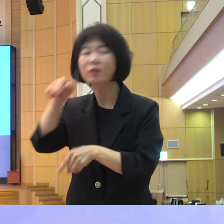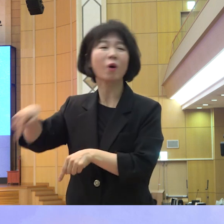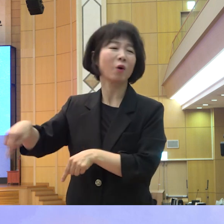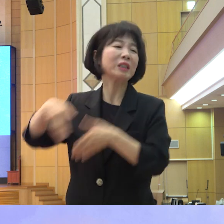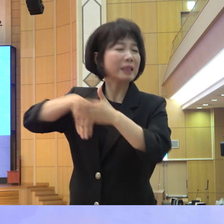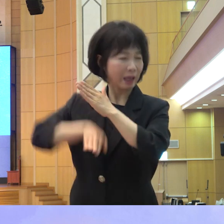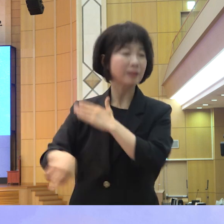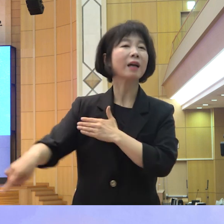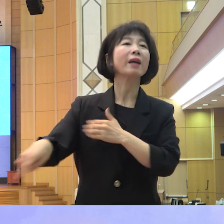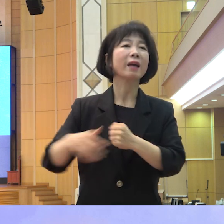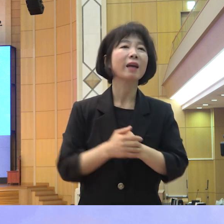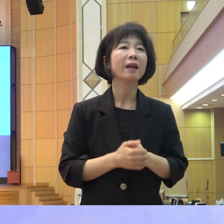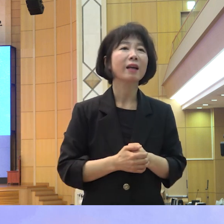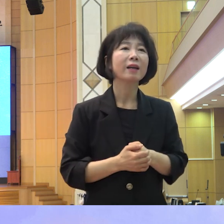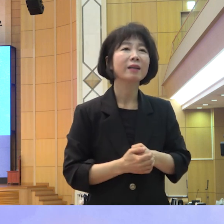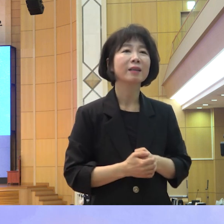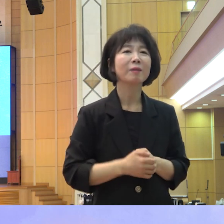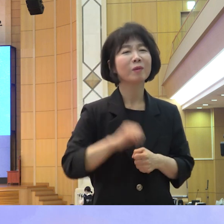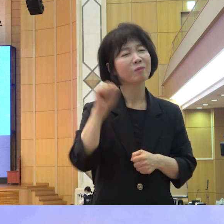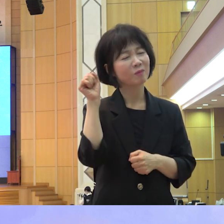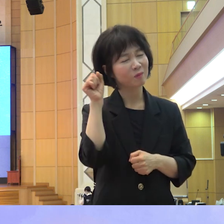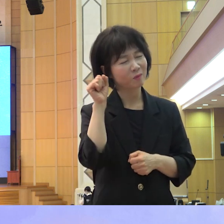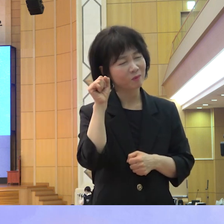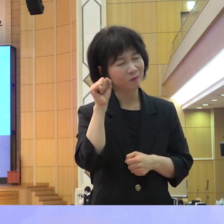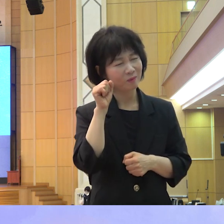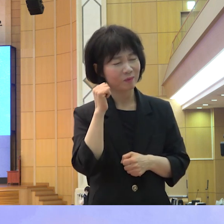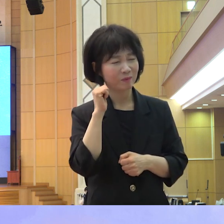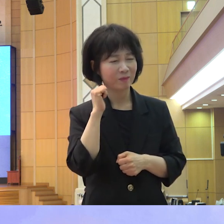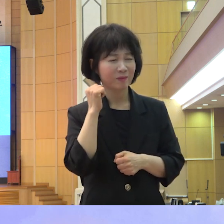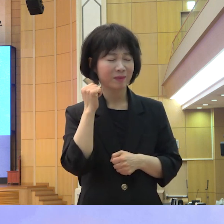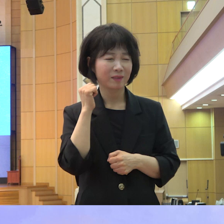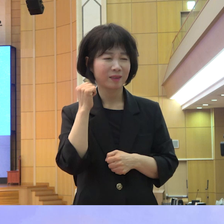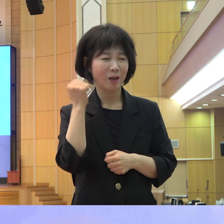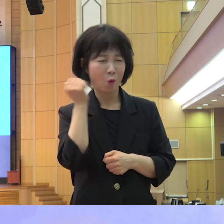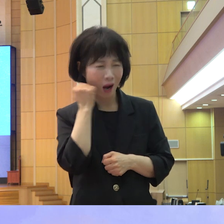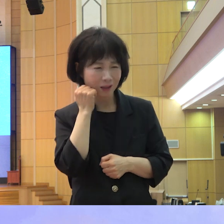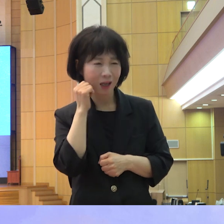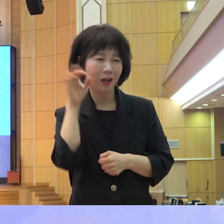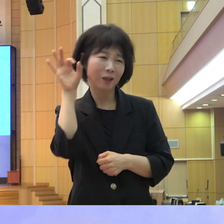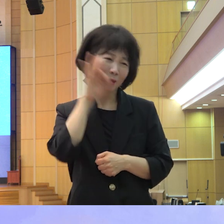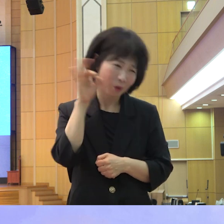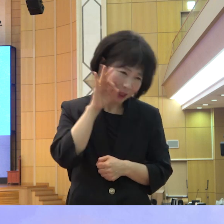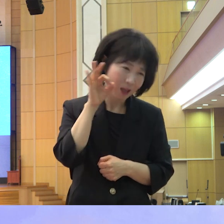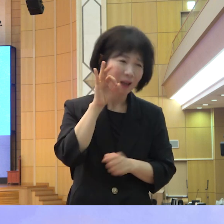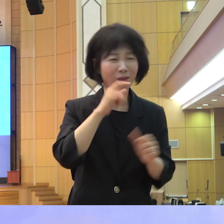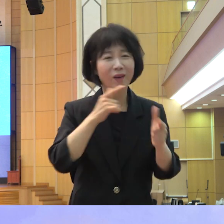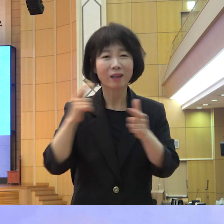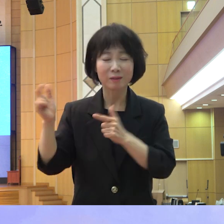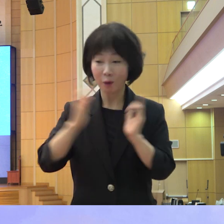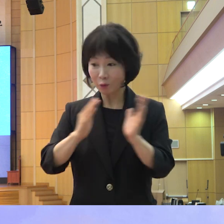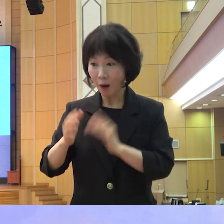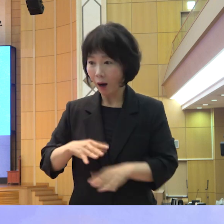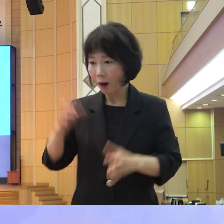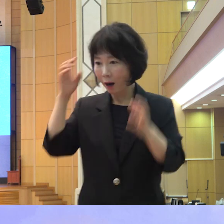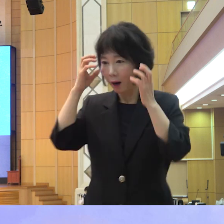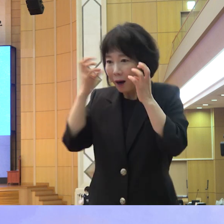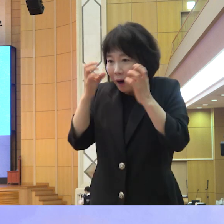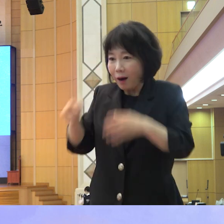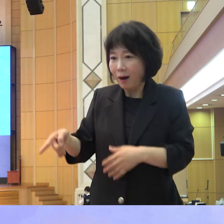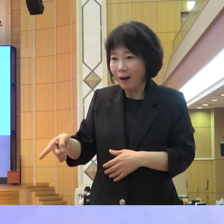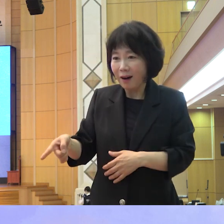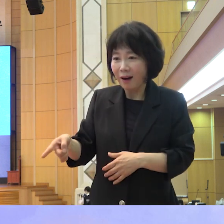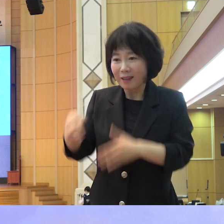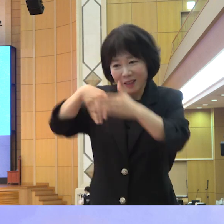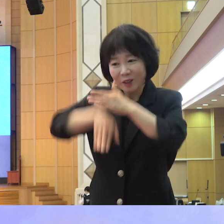팝콘이며 그 다음에 초콜릿 퐁듀며 뭐 초콜릿 퐁듀 여러분 아세요? 초콜릿 분수? 거기에 막 과자 찍어 먹는